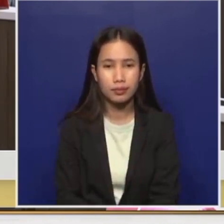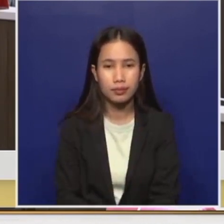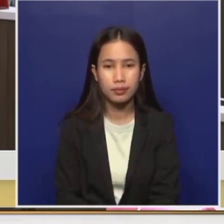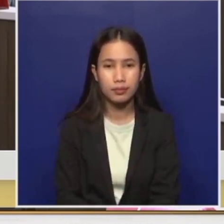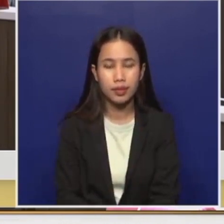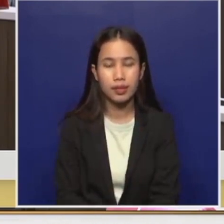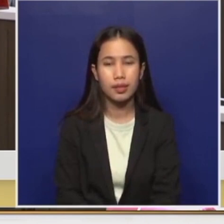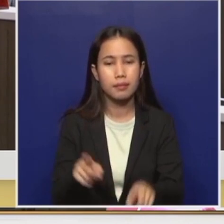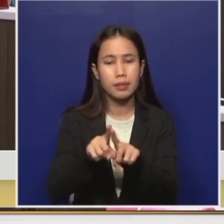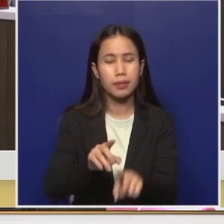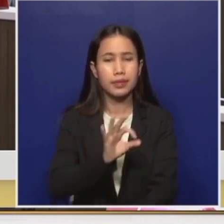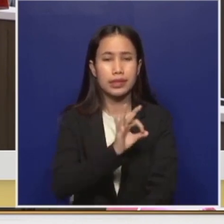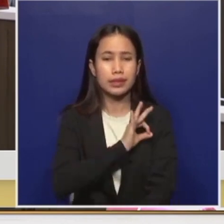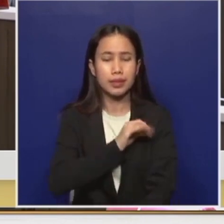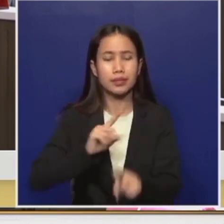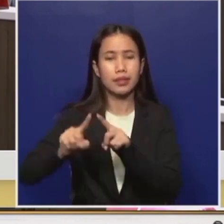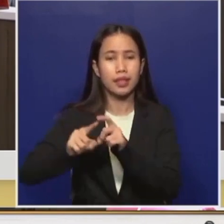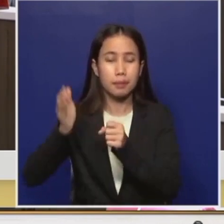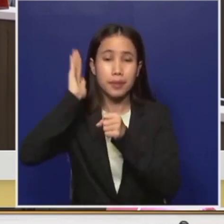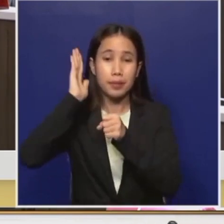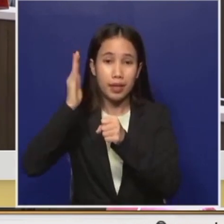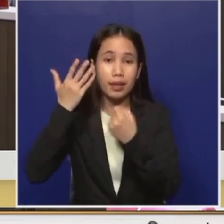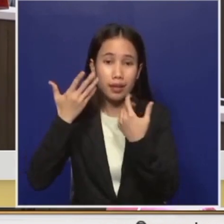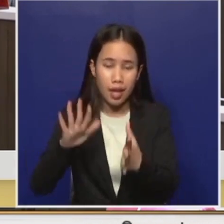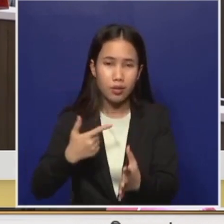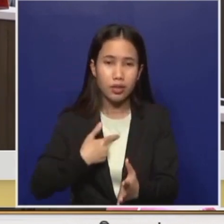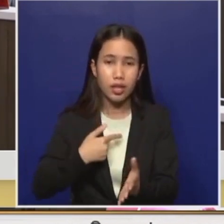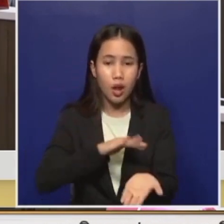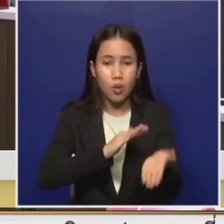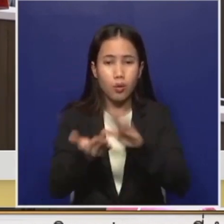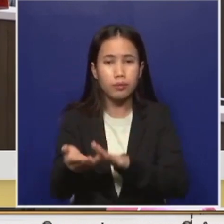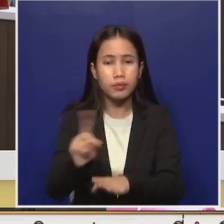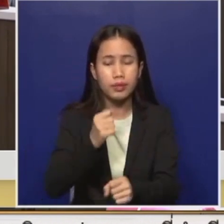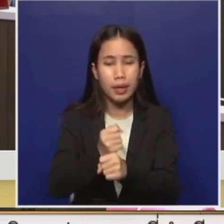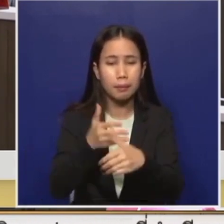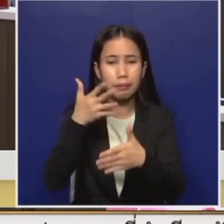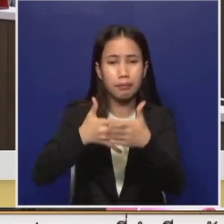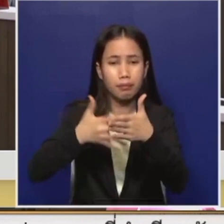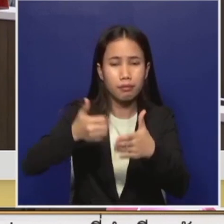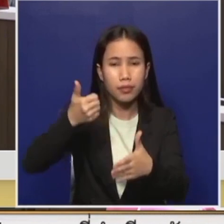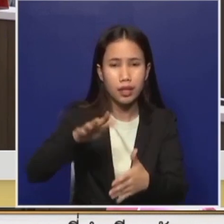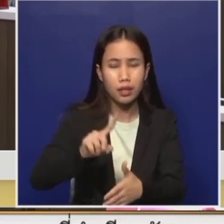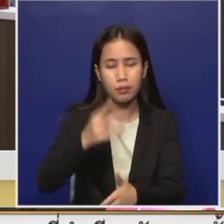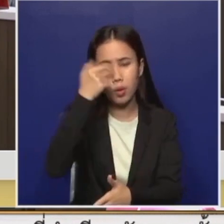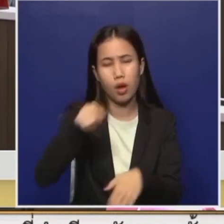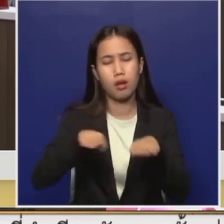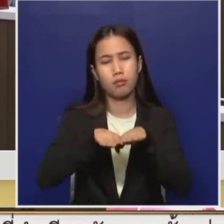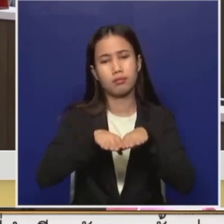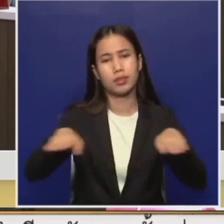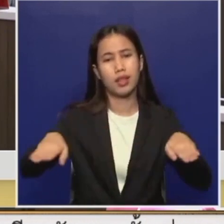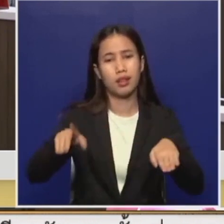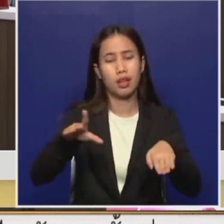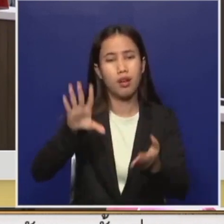ทานสมาชิกได้พไป นำแต่แรกว่าสิงที่ท่านล้มเหลือเพระท่านทำงานบนพืนฐานที่ไม่มีข้อมูลสนัสนุน